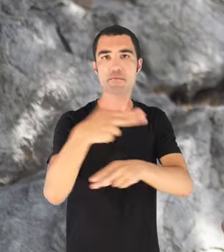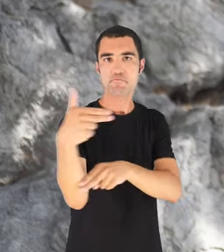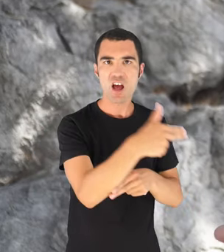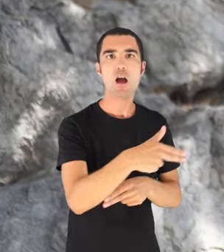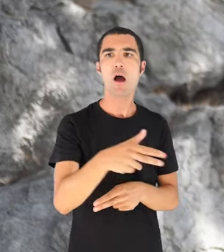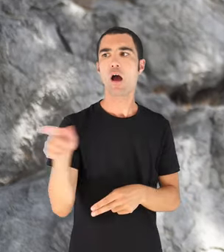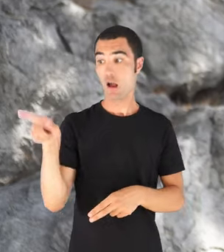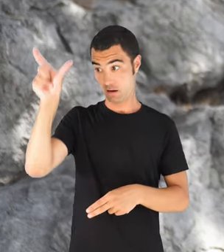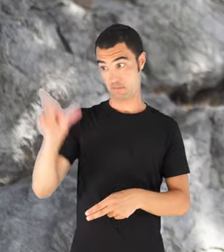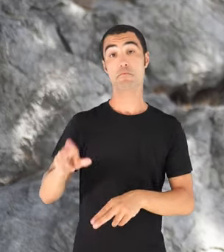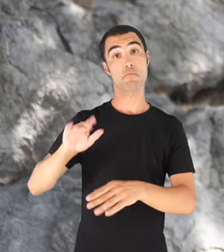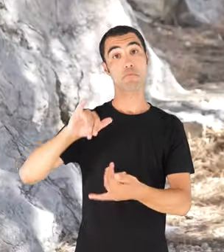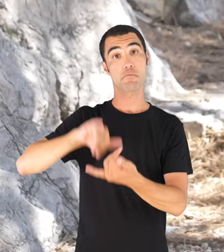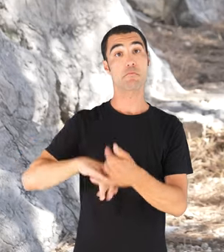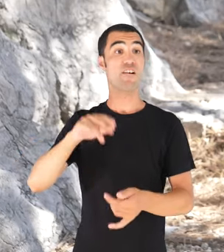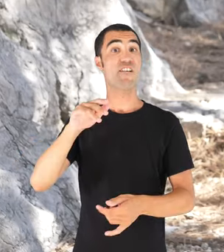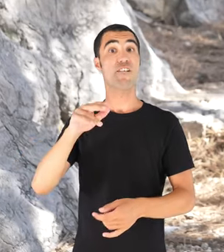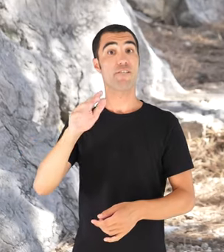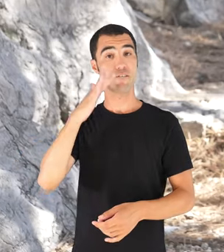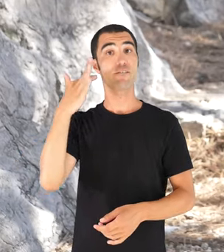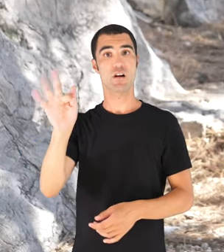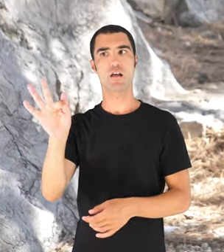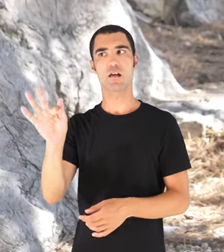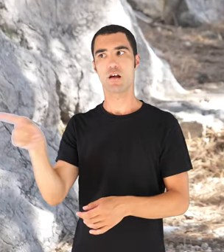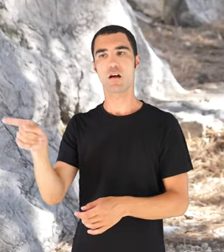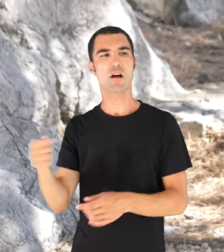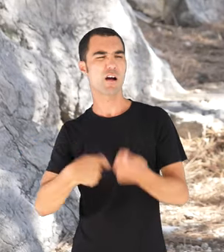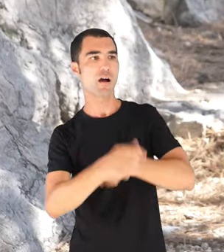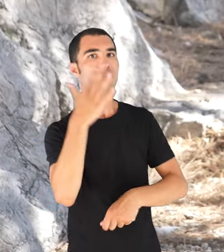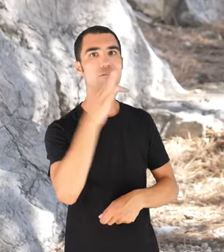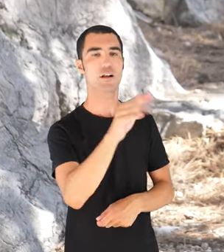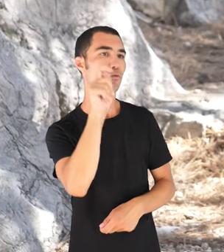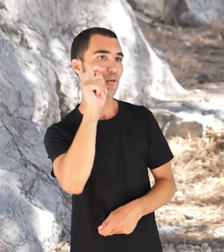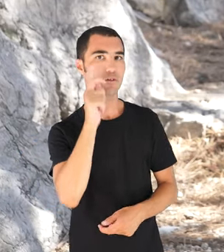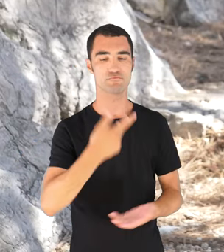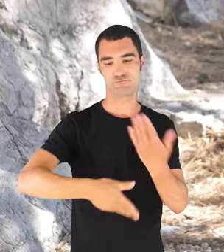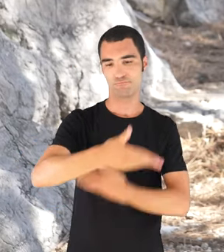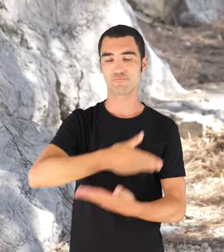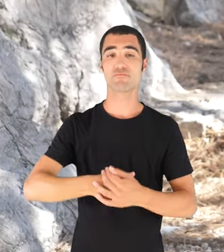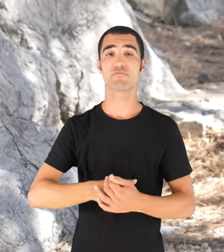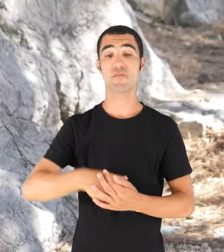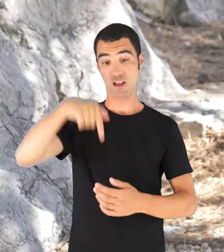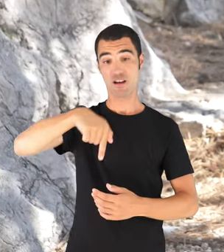per francesos, perquè la meva dona és francesa. El futur del port de Sóller pels pescadors,